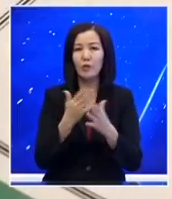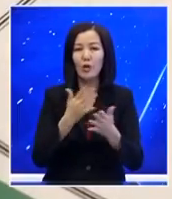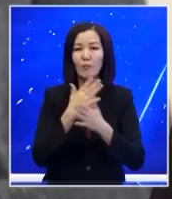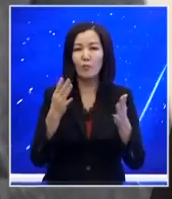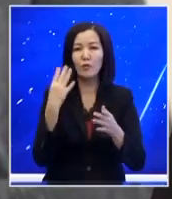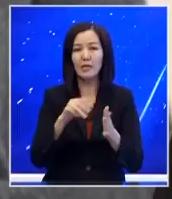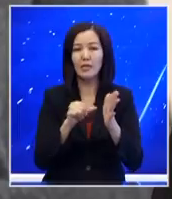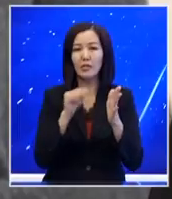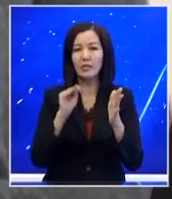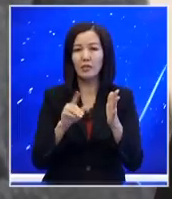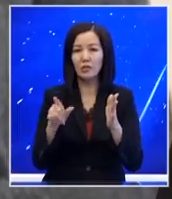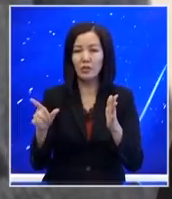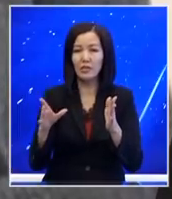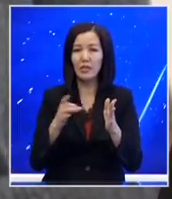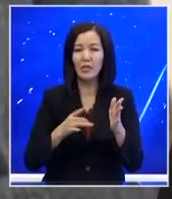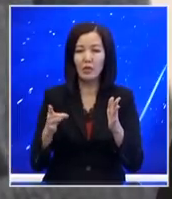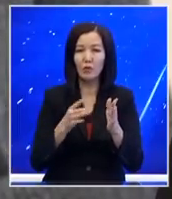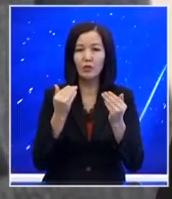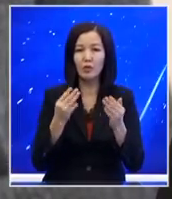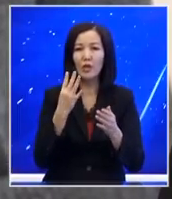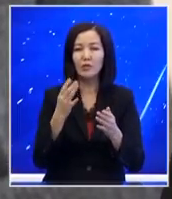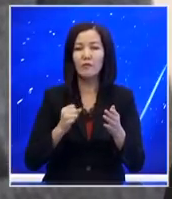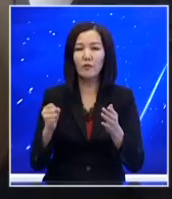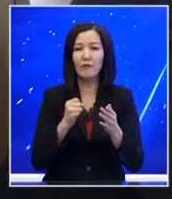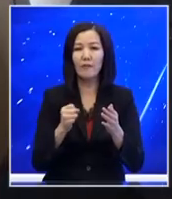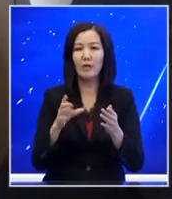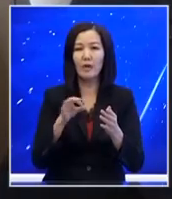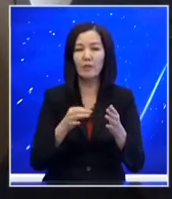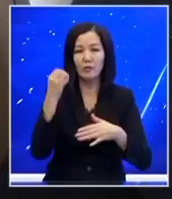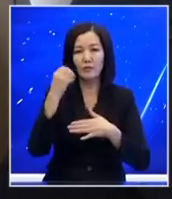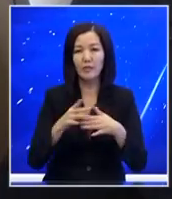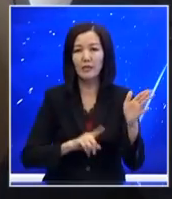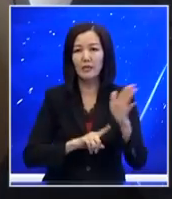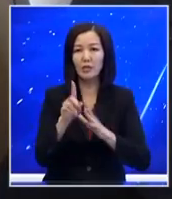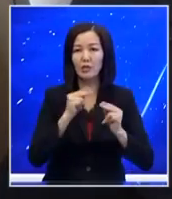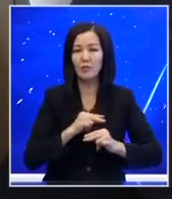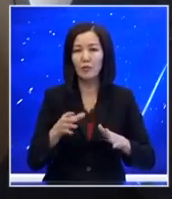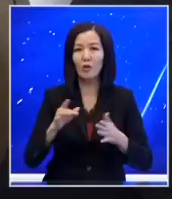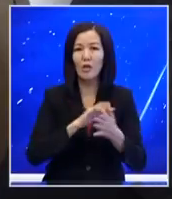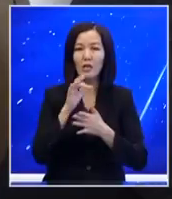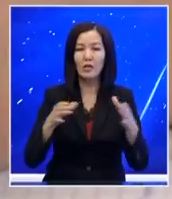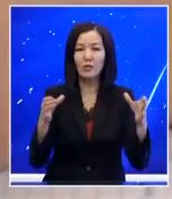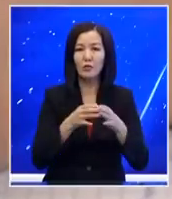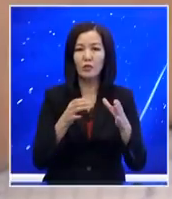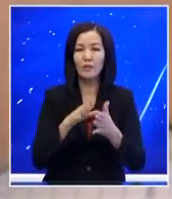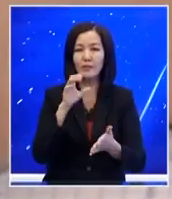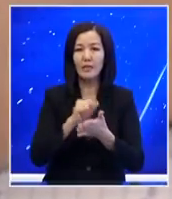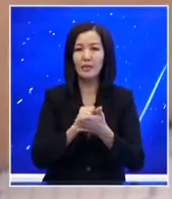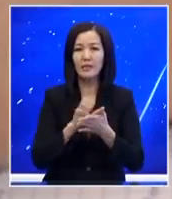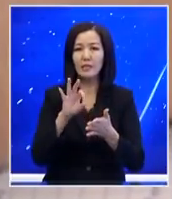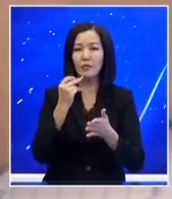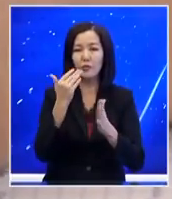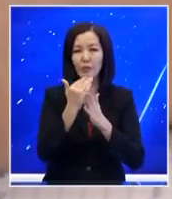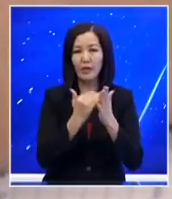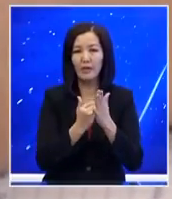более 46 тысяч жителей региона. А с 4 апреля в областном центре начал работу городской штаб при отделе занятости социальных